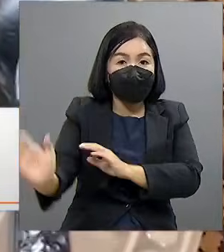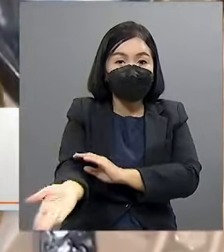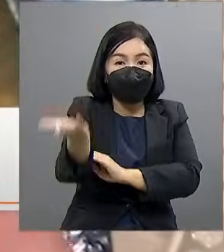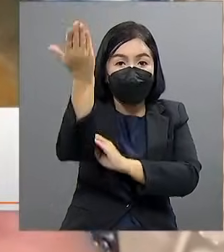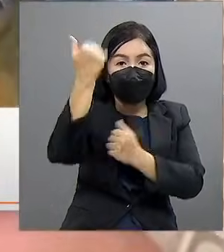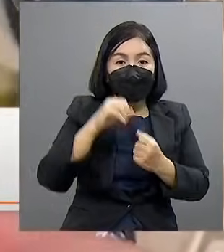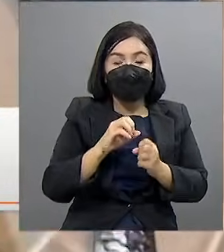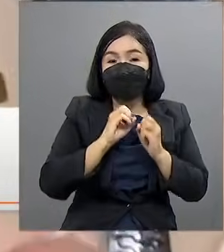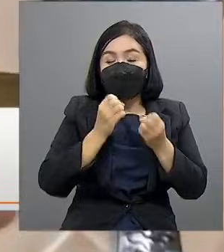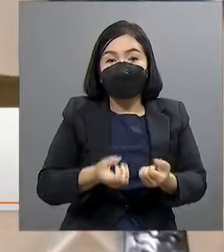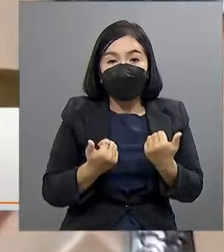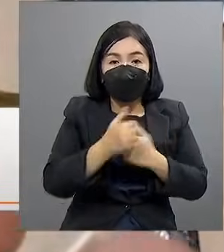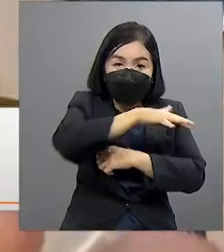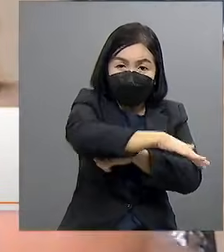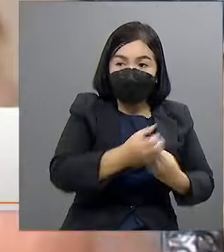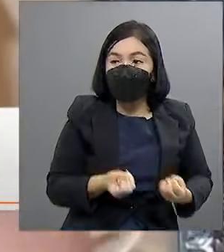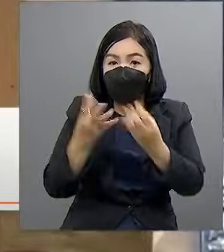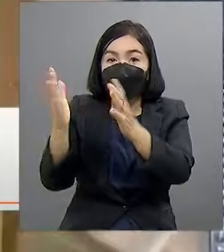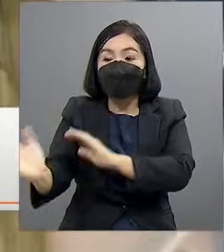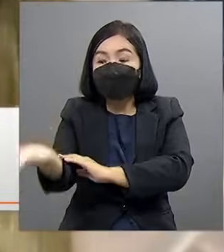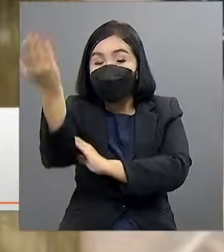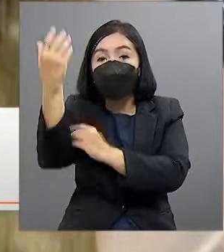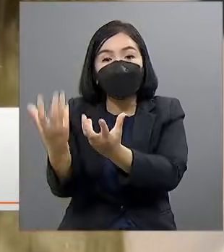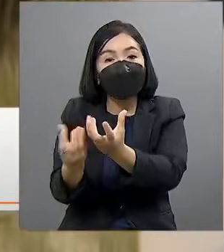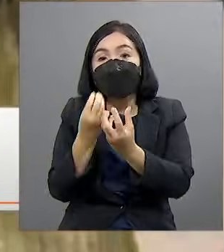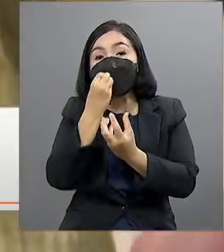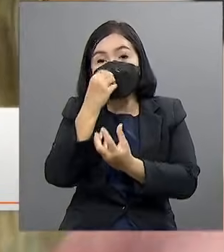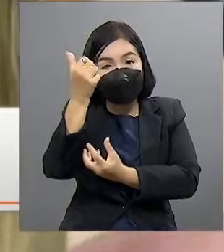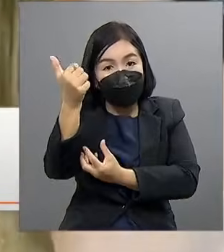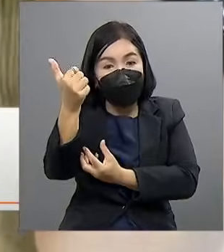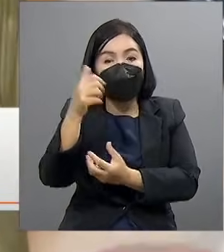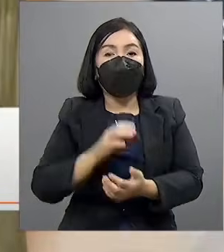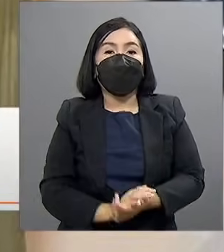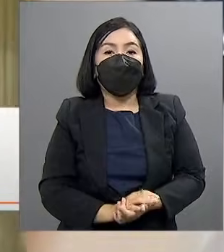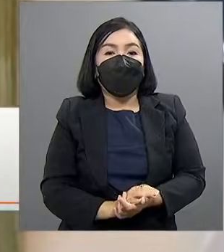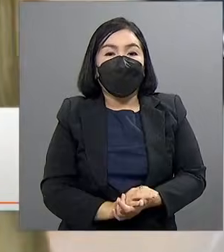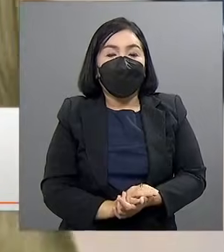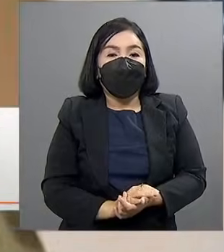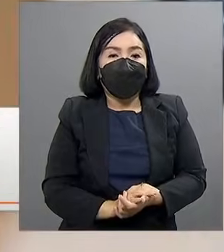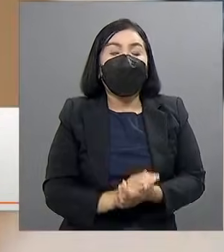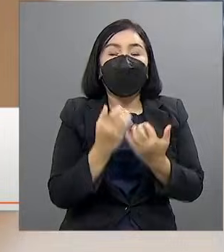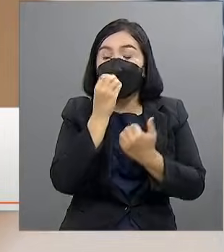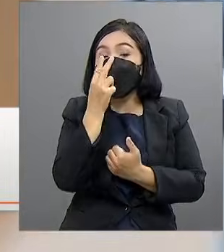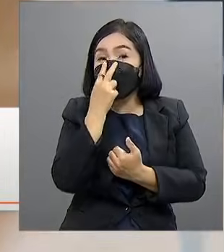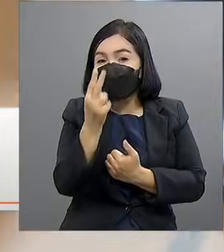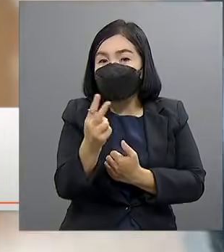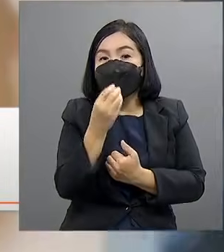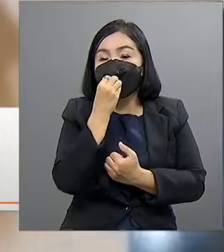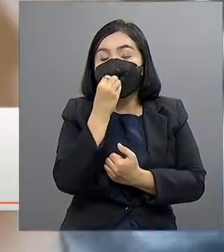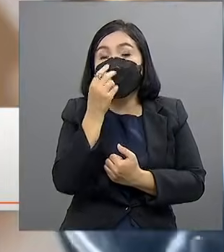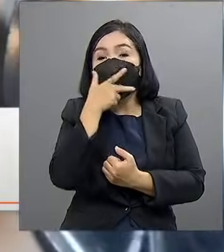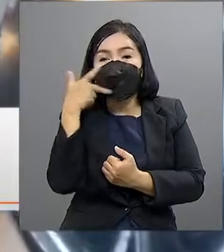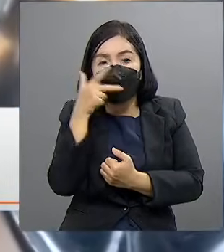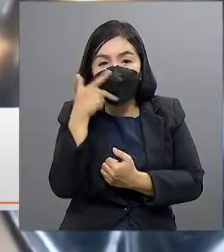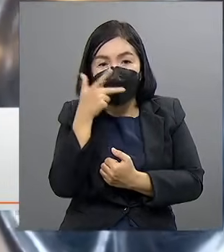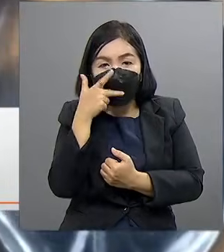ได้อยู่ ทันกิน ใช่ นะฮะอ่ะทีนี้จากของคาวแล้วก็กึ่งหวานกึ่งคาวไปแล้วมากันที่ของหวานแบบเต็มๆ